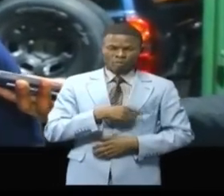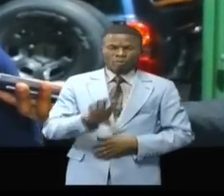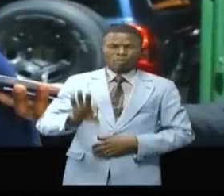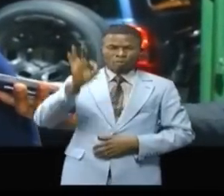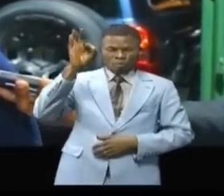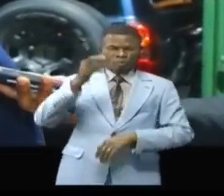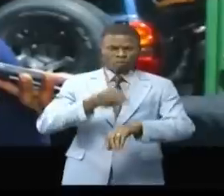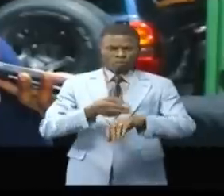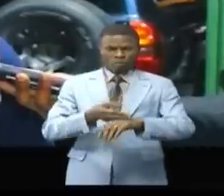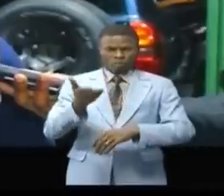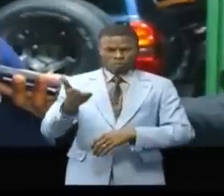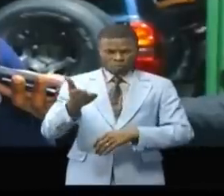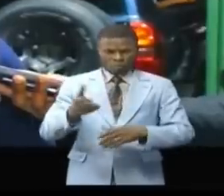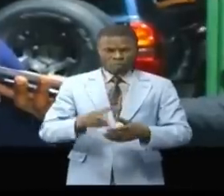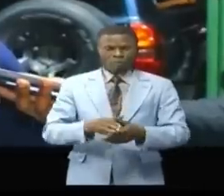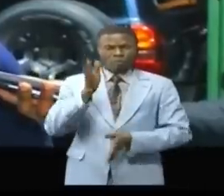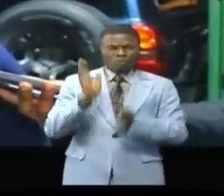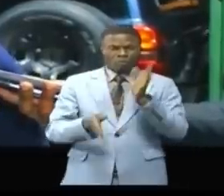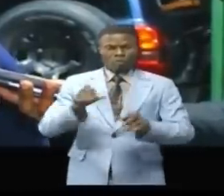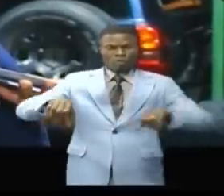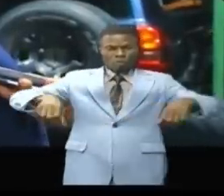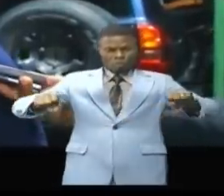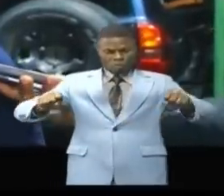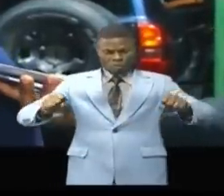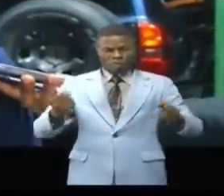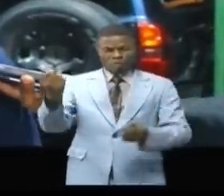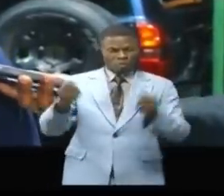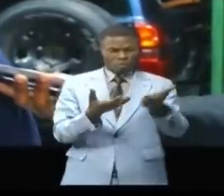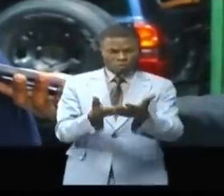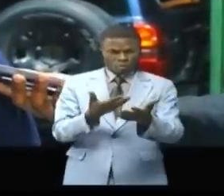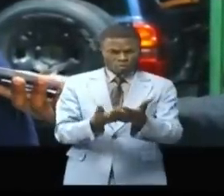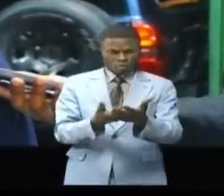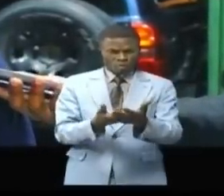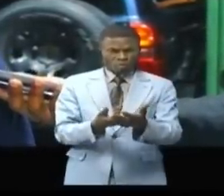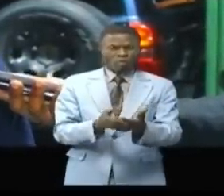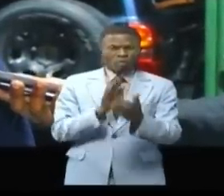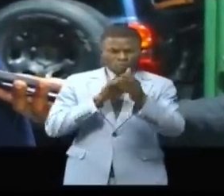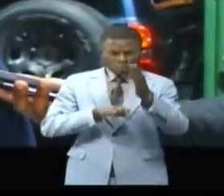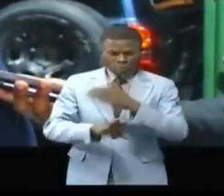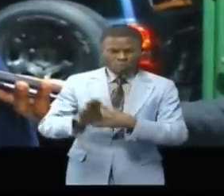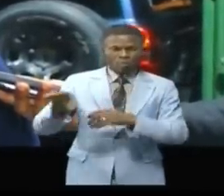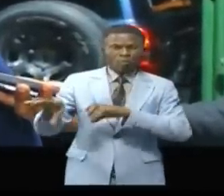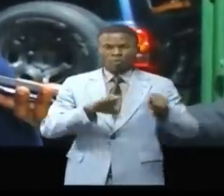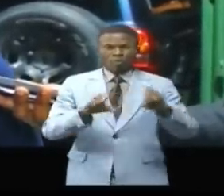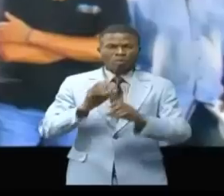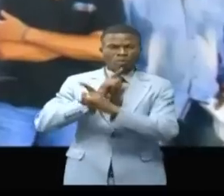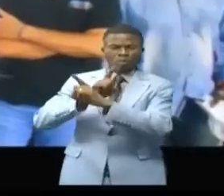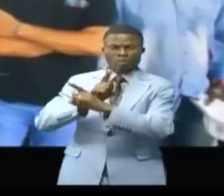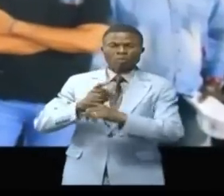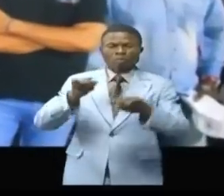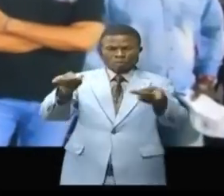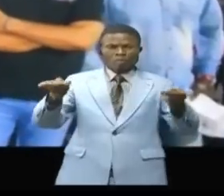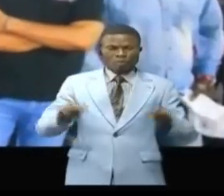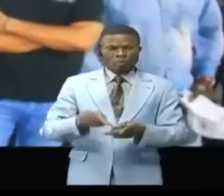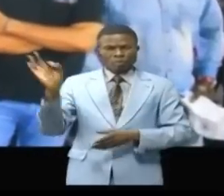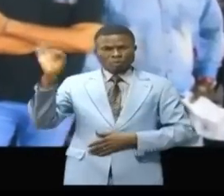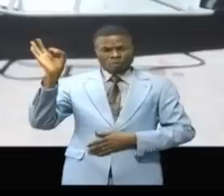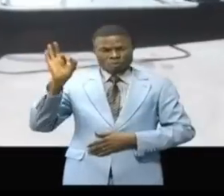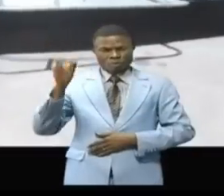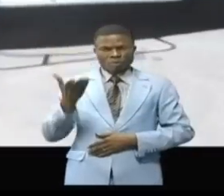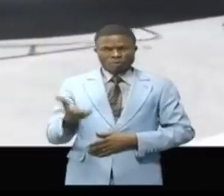ce rallye pour que les retombées avec les sponsors puissent être reversées dans les activités de préservation de la nature. L'adrénaline